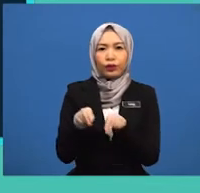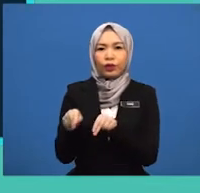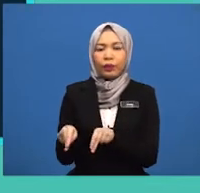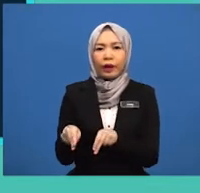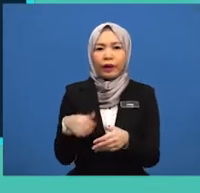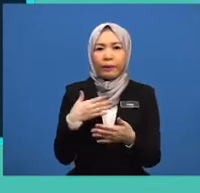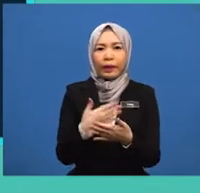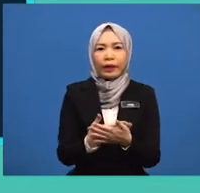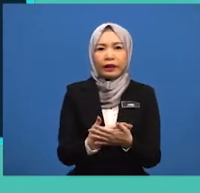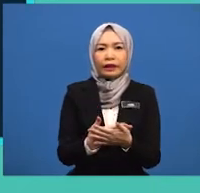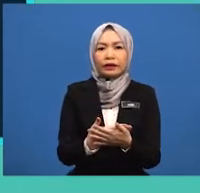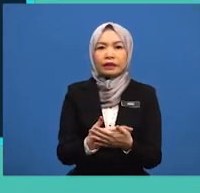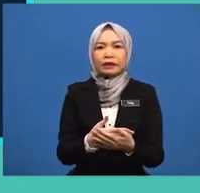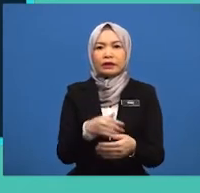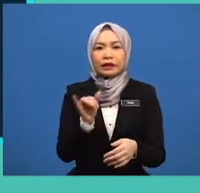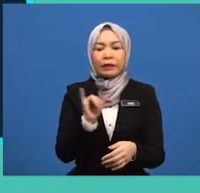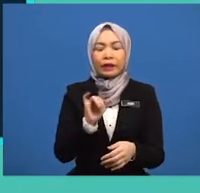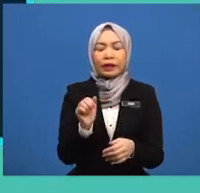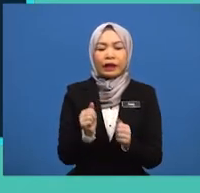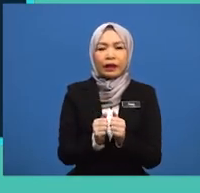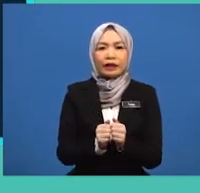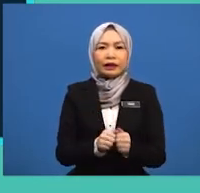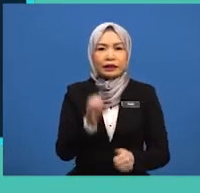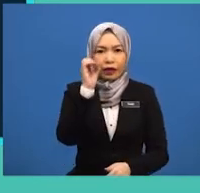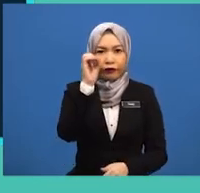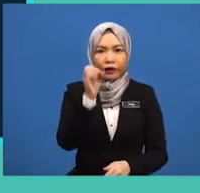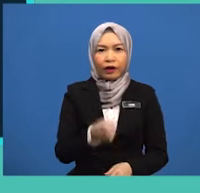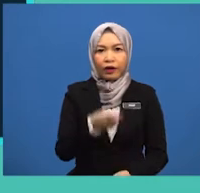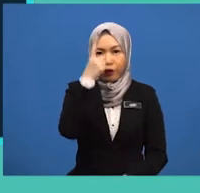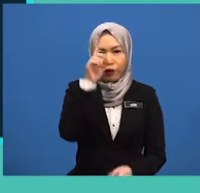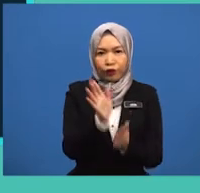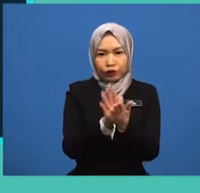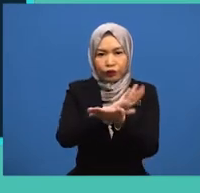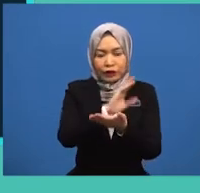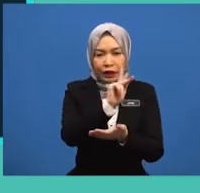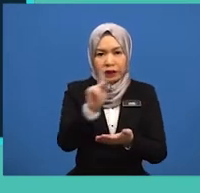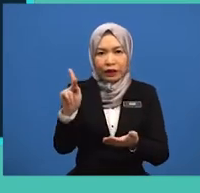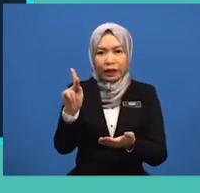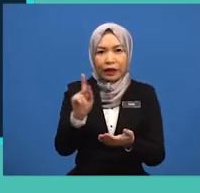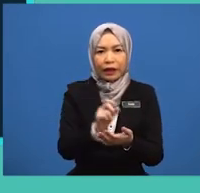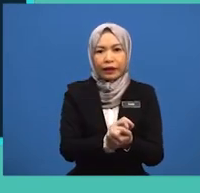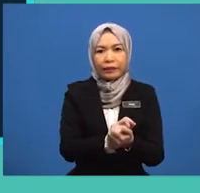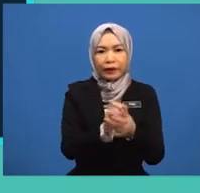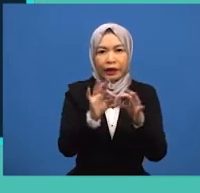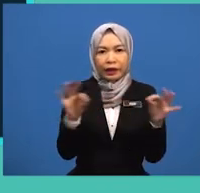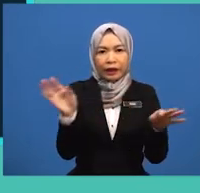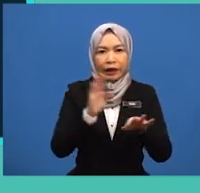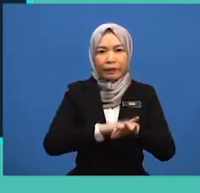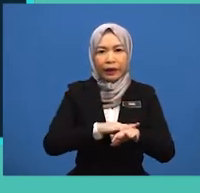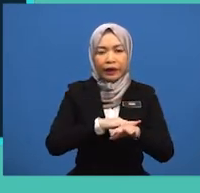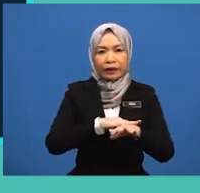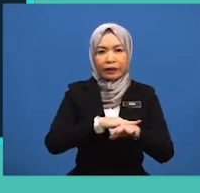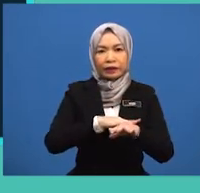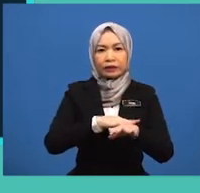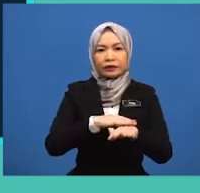jumlah sama dengan sifar. Untuk menjadikan pernyataan pada baris 7